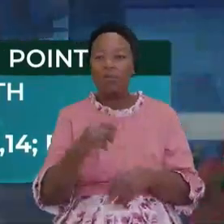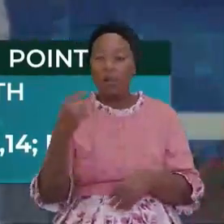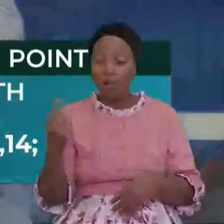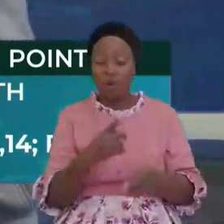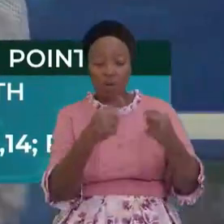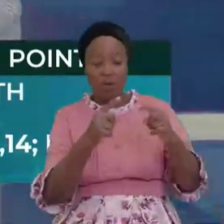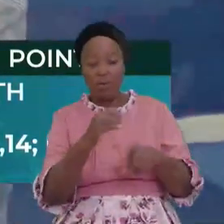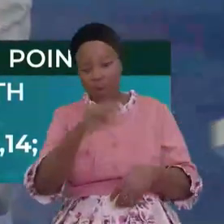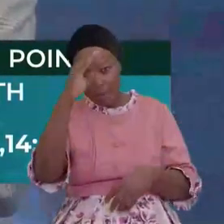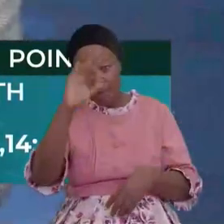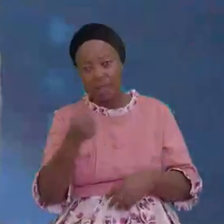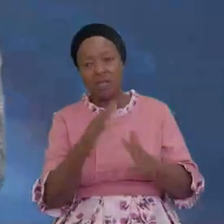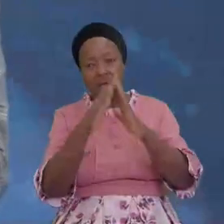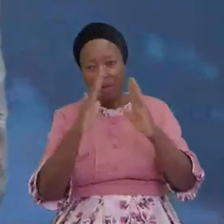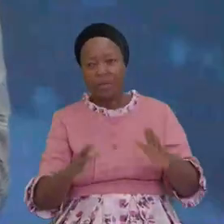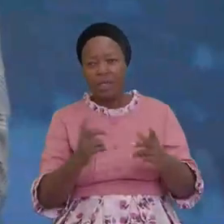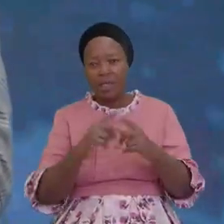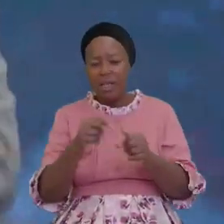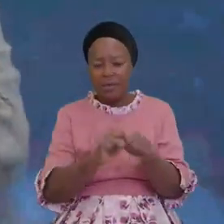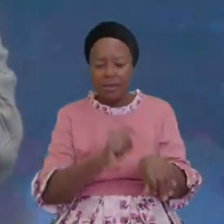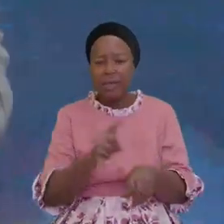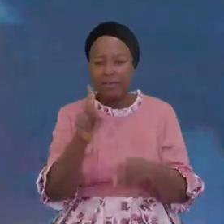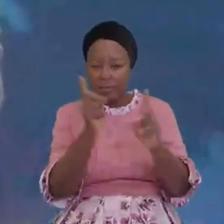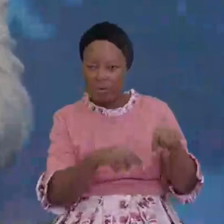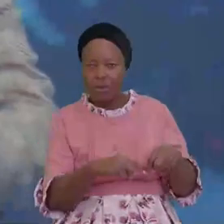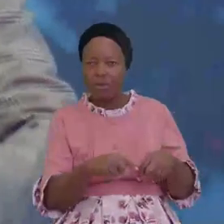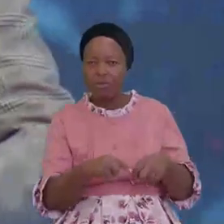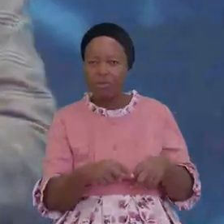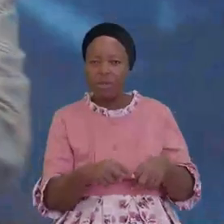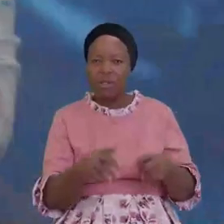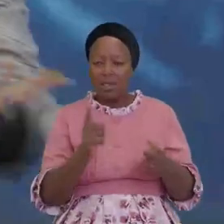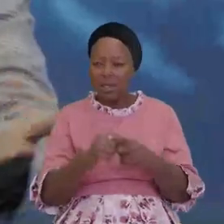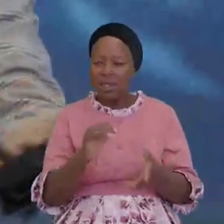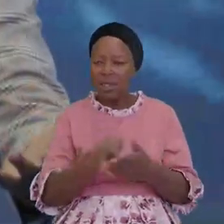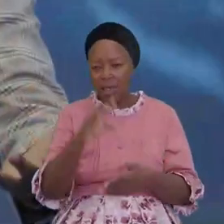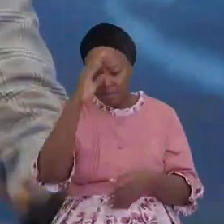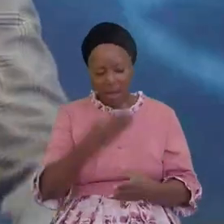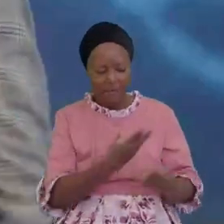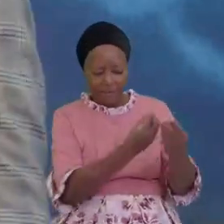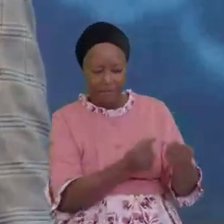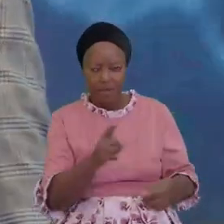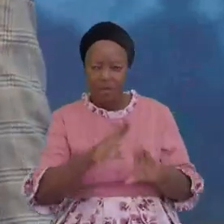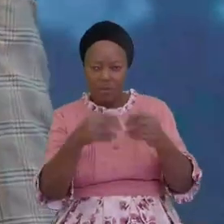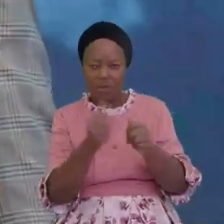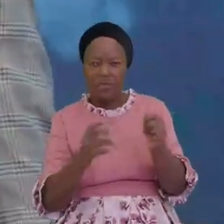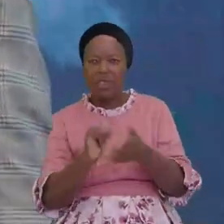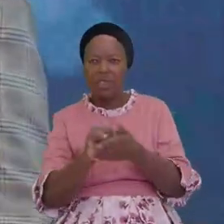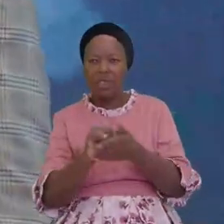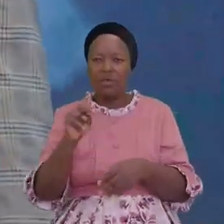Laisse-moi te poser une question. Si tu viens toujours dans la maison d'un homme, chaque fois que tu viens,